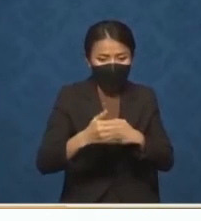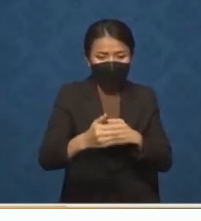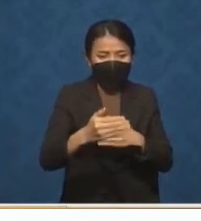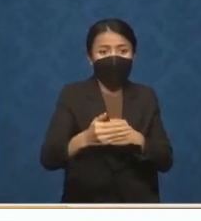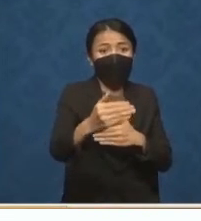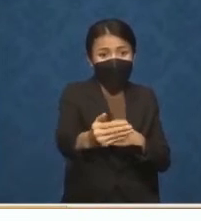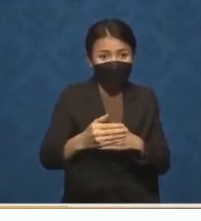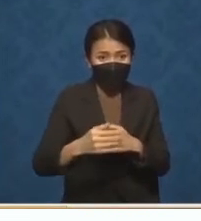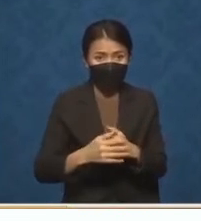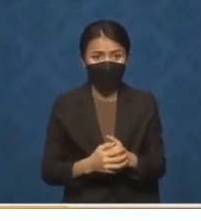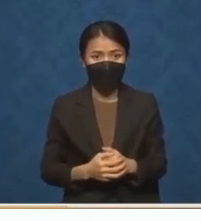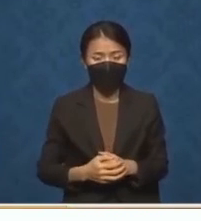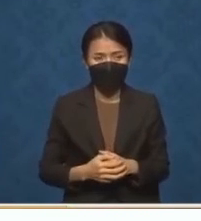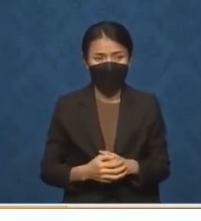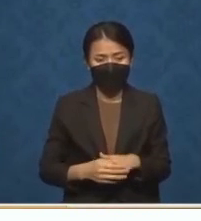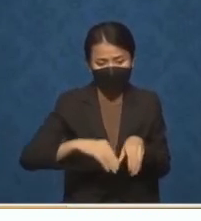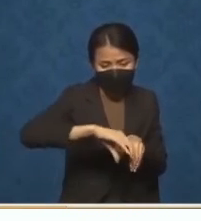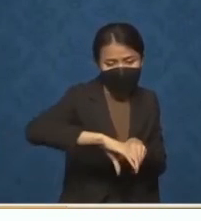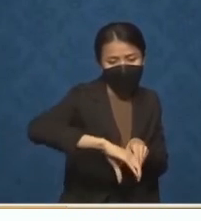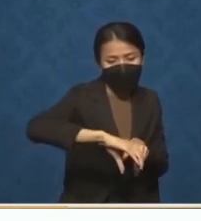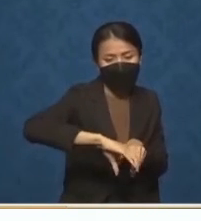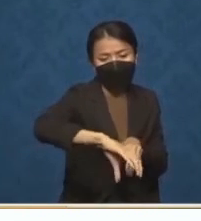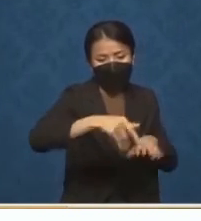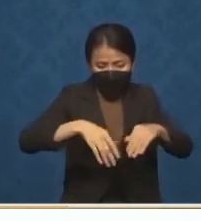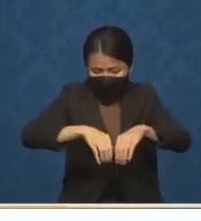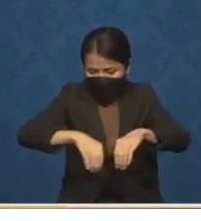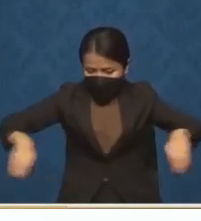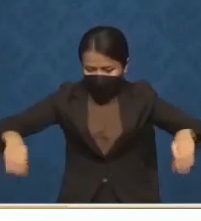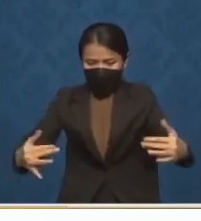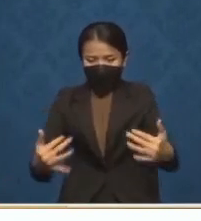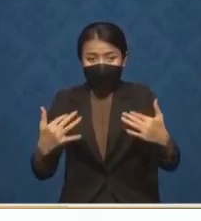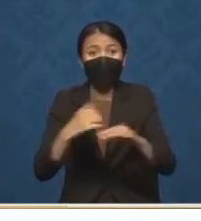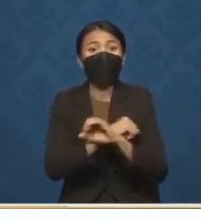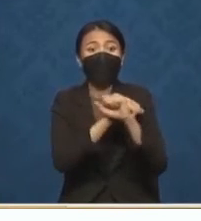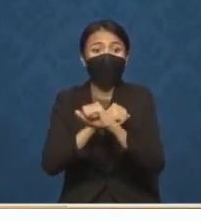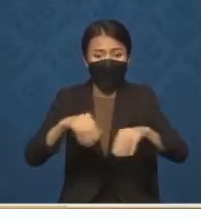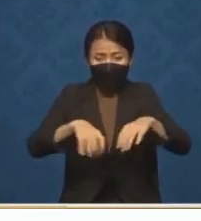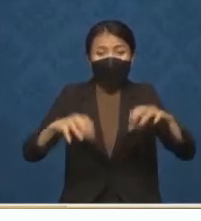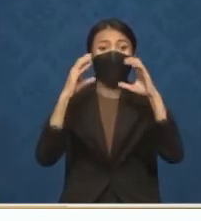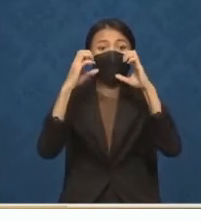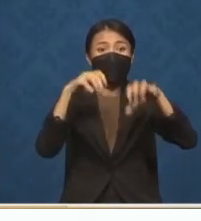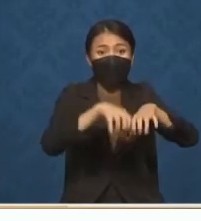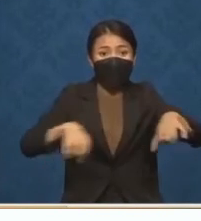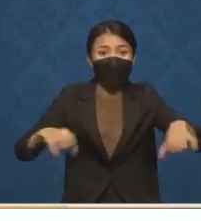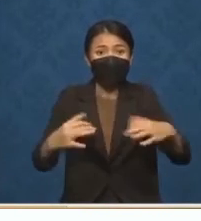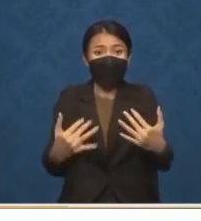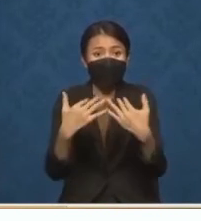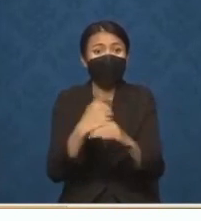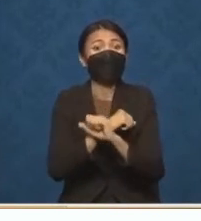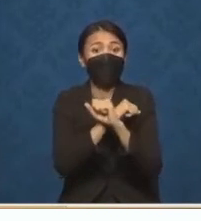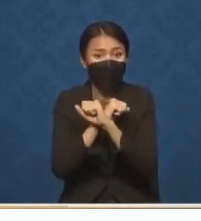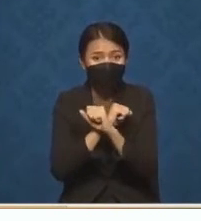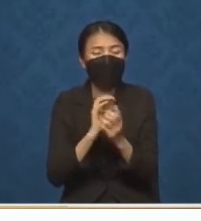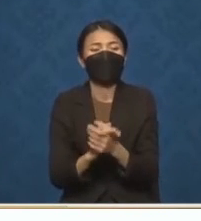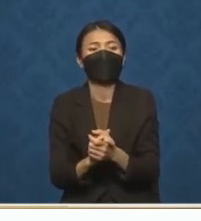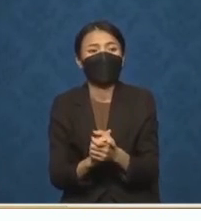สวดลมาหุ่นเทียนครับ เดียผมเคยไปลงพื้นที่ท่ศ. ศ. นัรชาบุญชัยนทรวัรที่น่ารัของผมกพาเจอชาบ